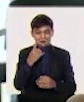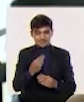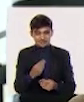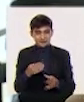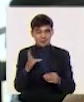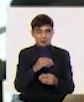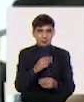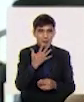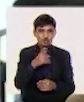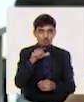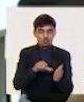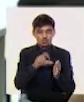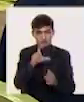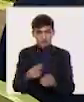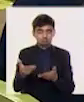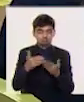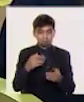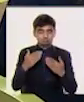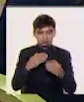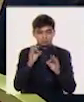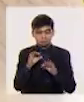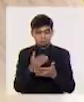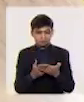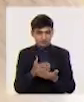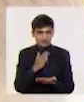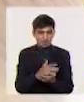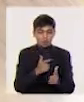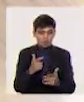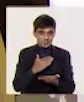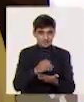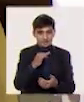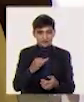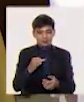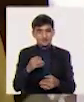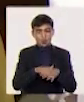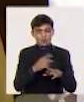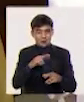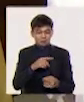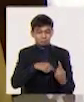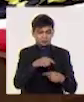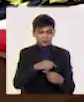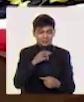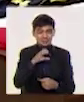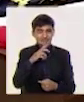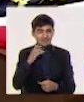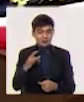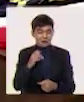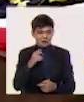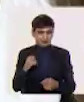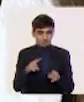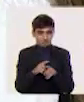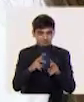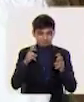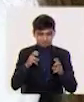консультант 5-6 адамды қабылдауға дайын. Халықтың өмір сүру деңгейін көтеру мақсатында ашылған іскер ана тігін цехы көп балалы және